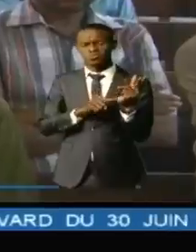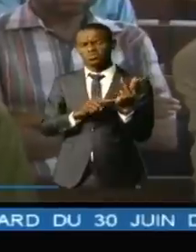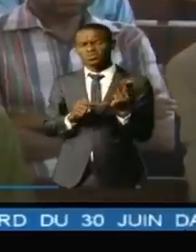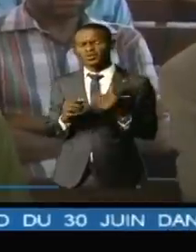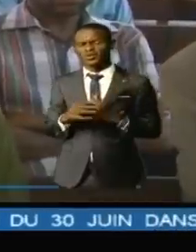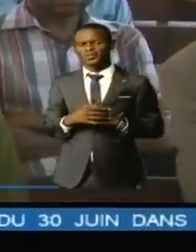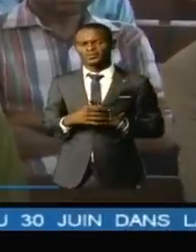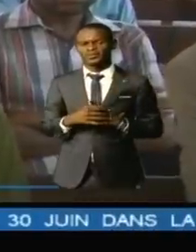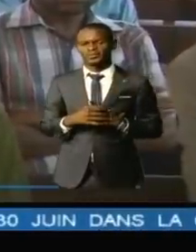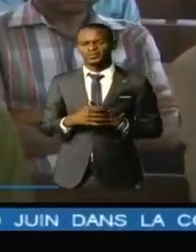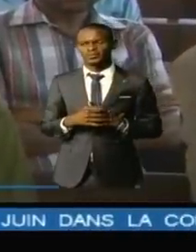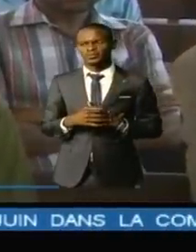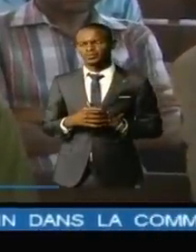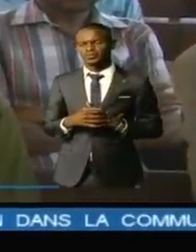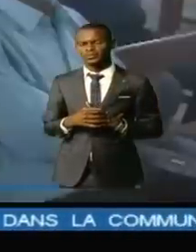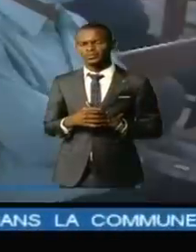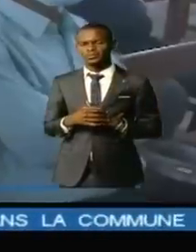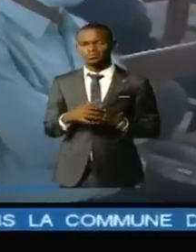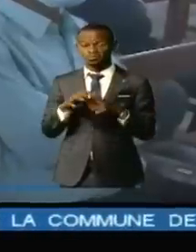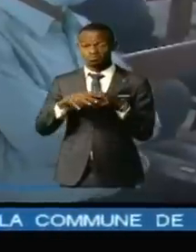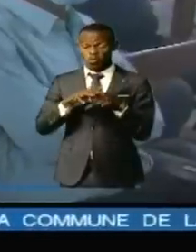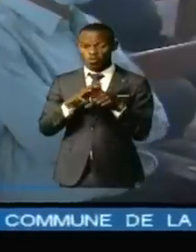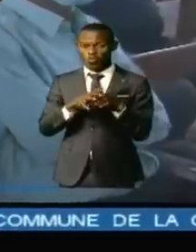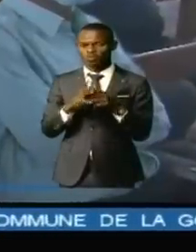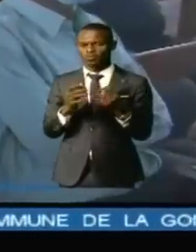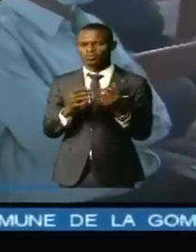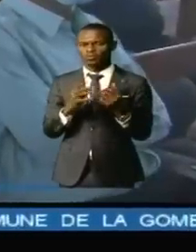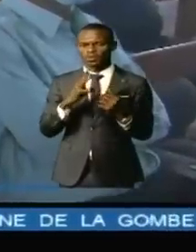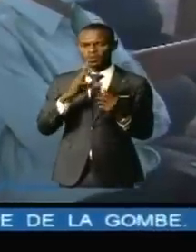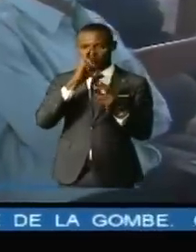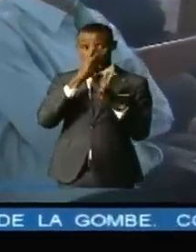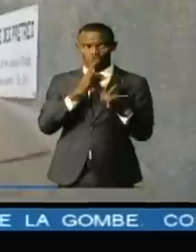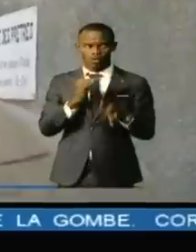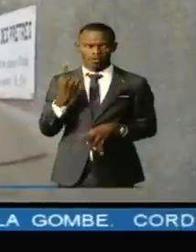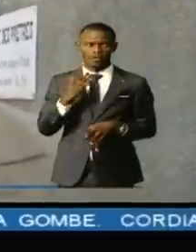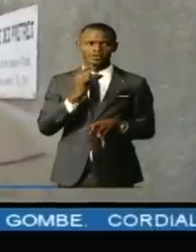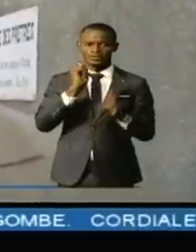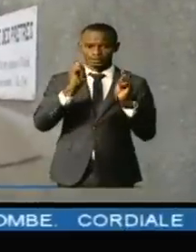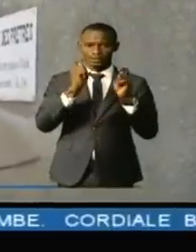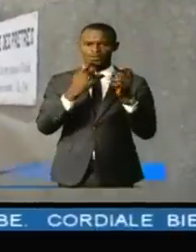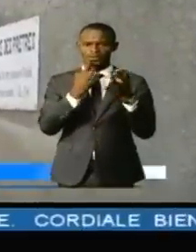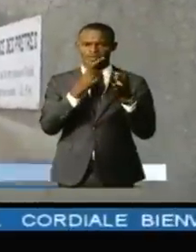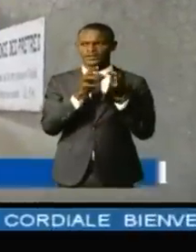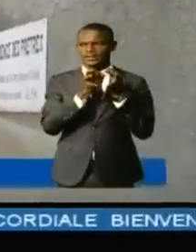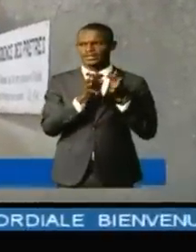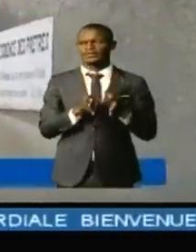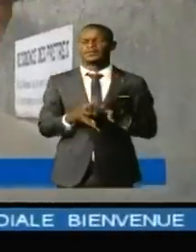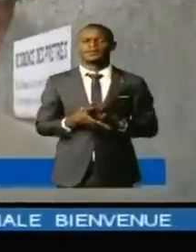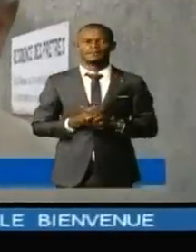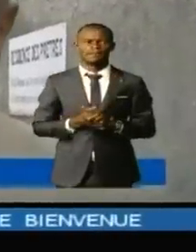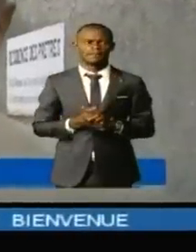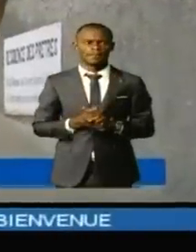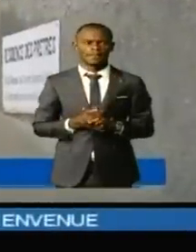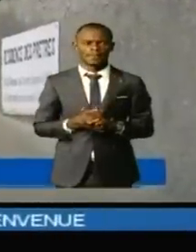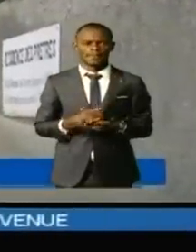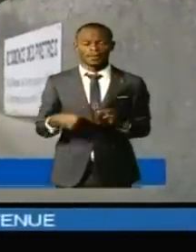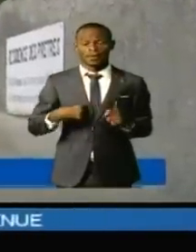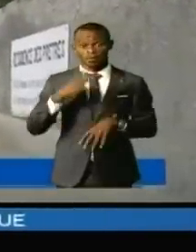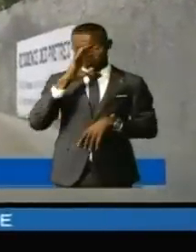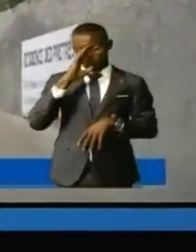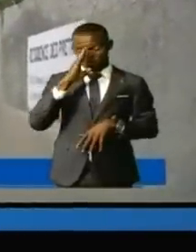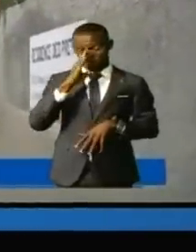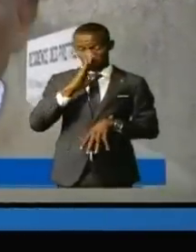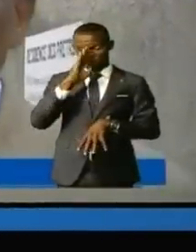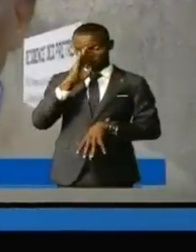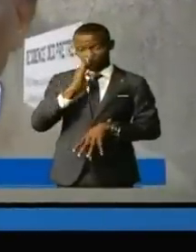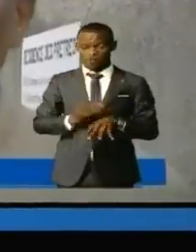fils aîné, Apollinaire Kanana, témoigne. Je suis le fils aîné de l'honorable Kanana. Il est parmi les fondateurs de